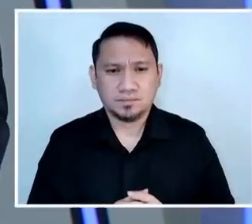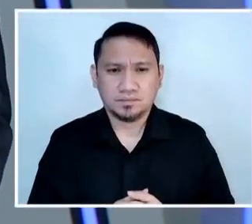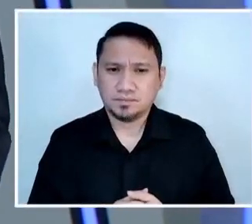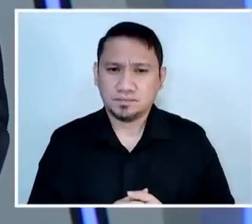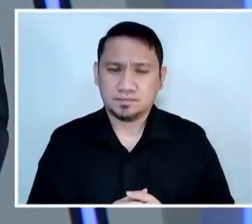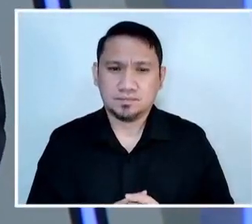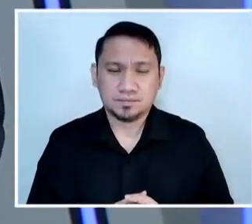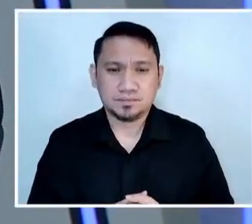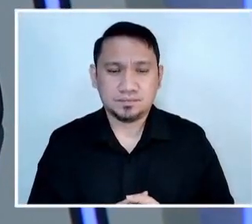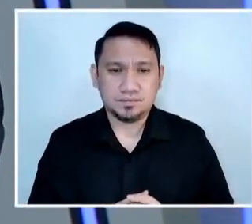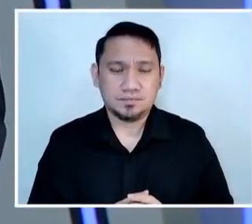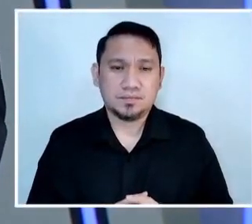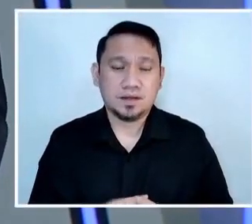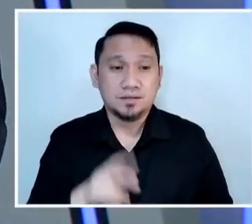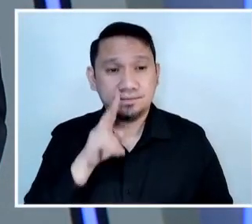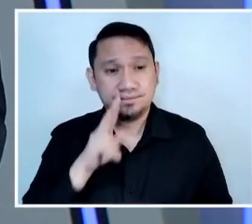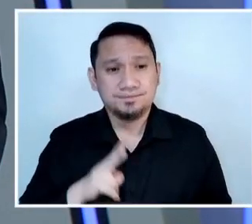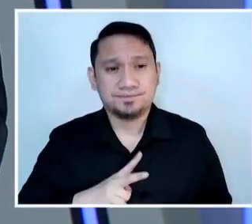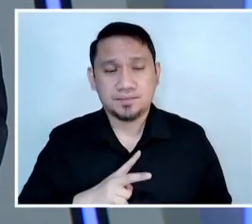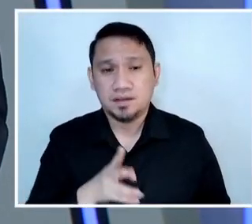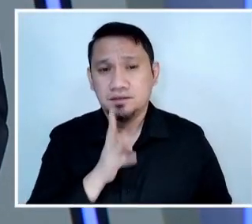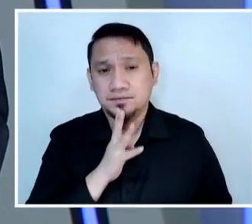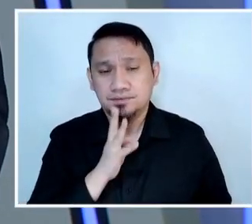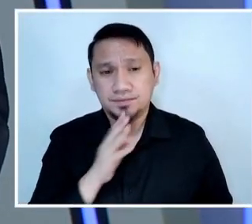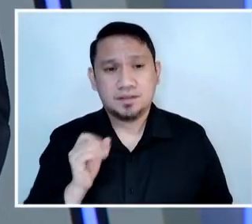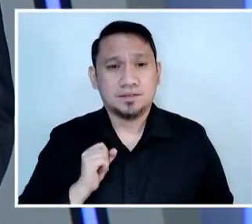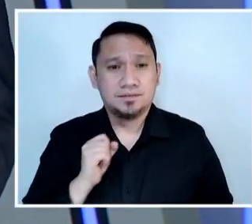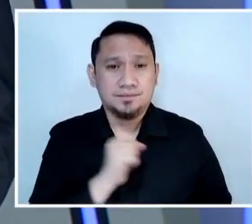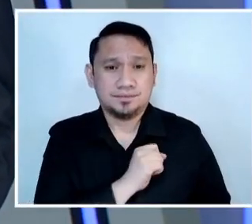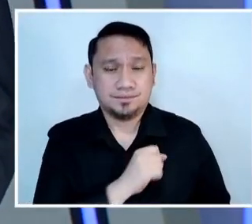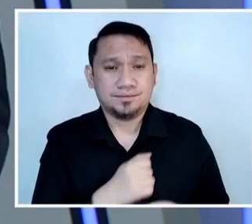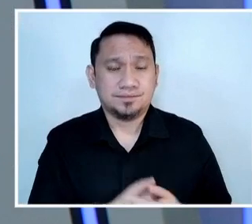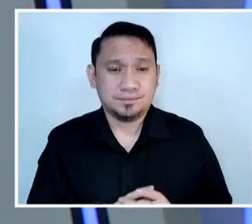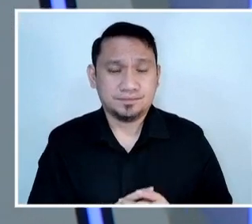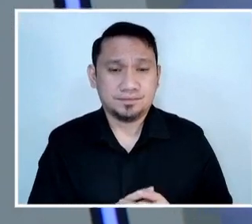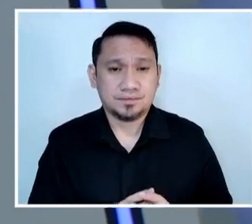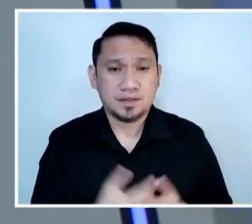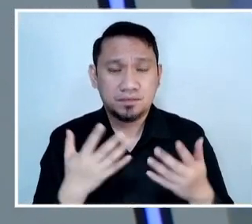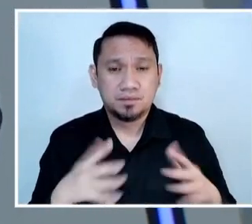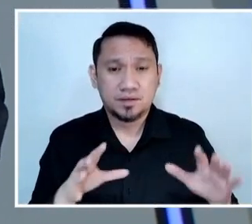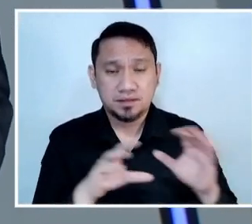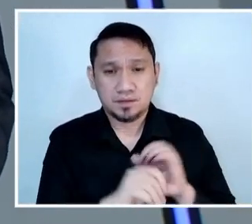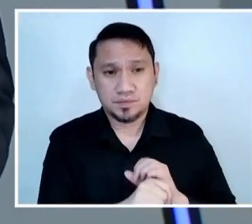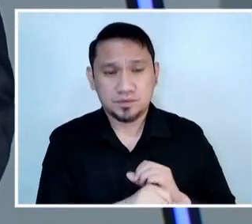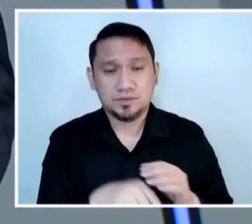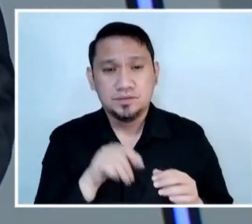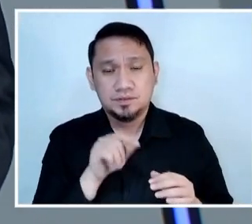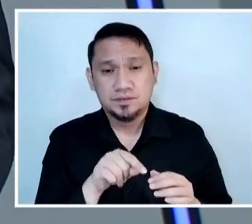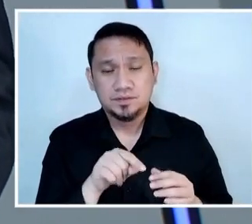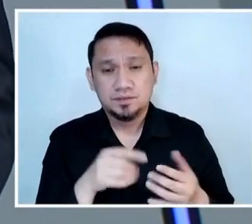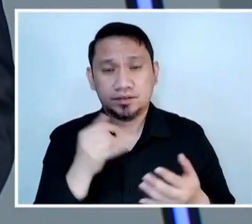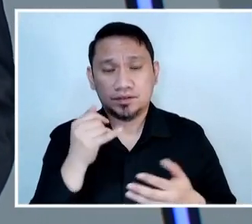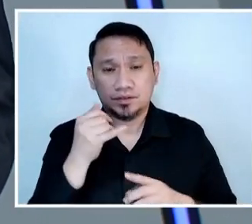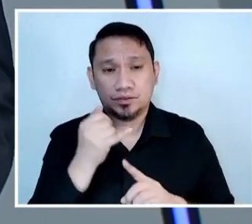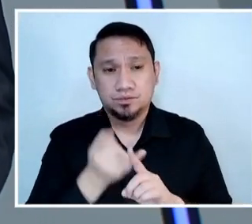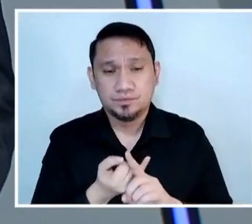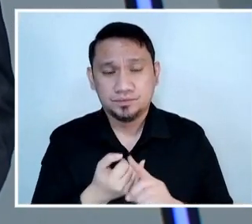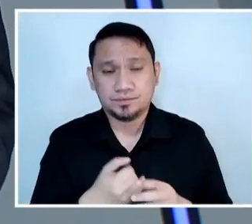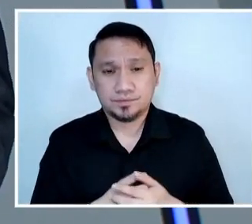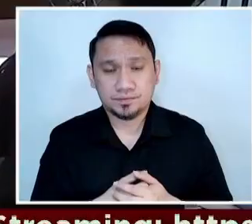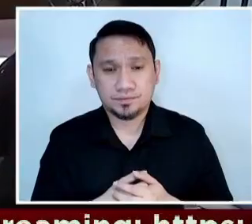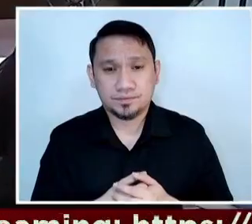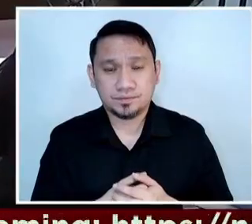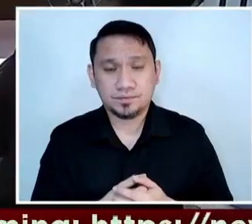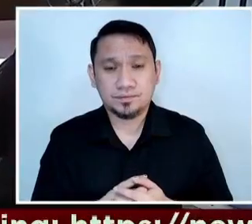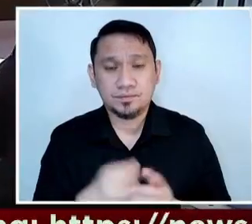Nagbigay na ng valedictory speech ang ilang senador na matatapos na ang termino sa katapusan ng Hunyo. Naging tradisyon